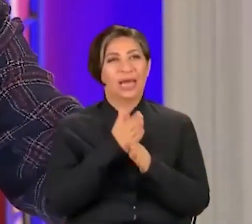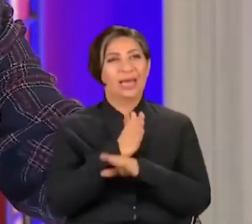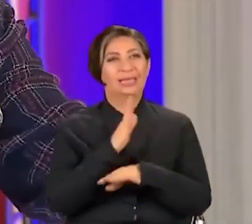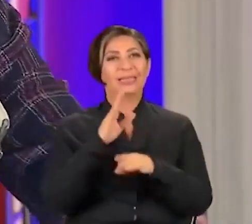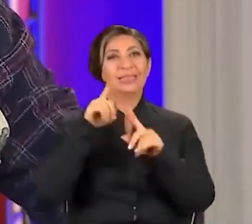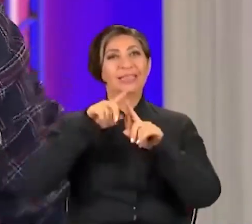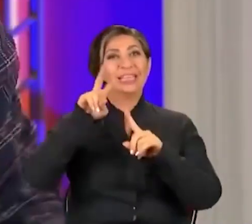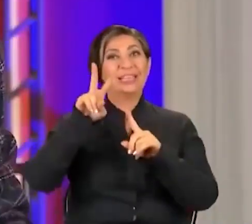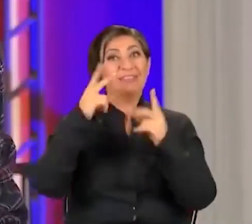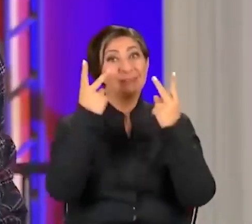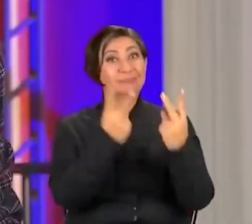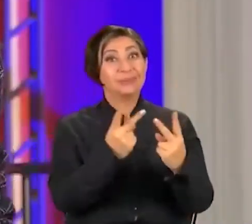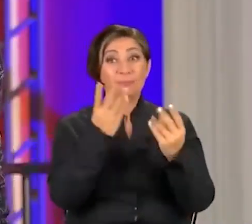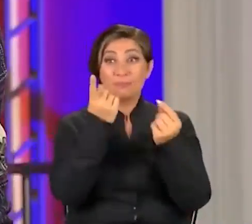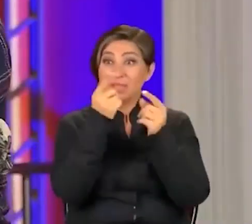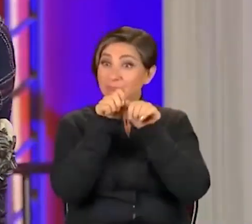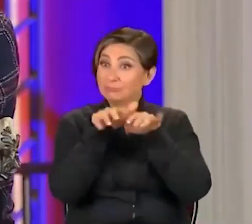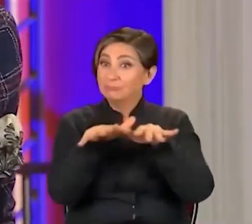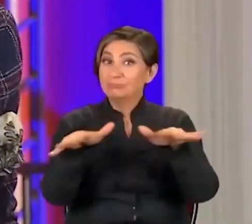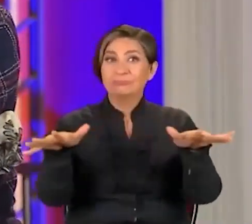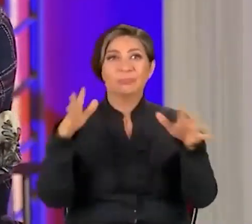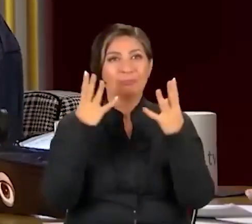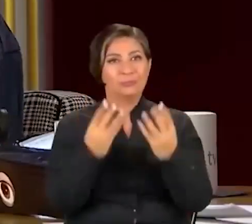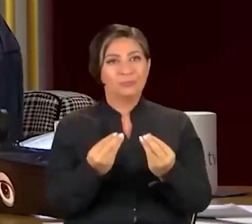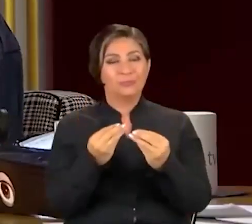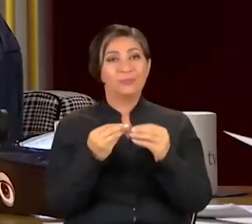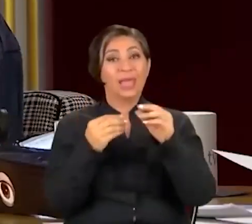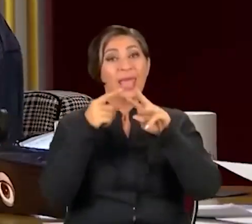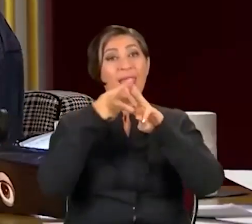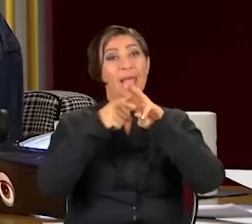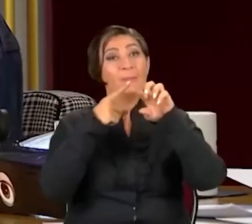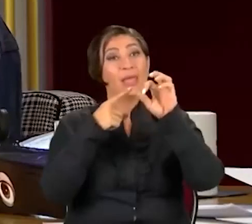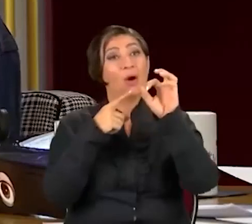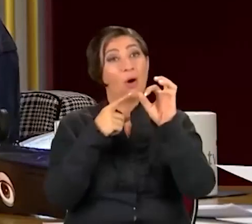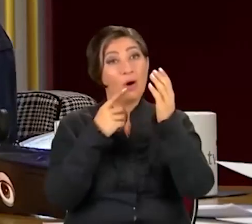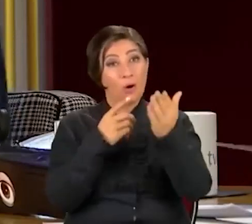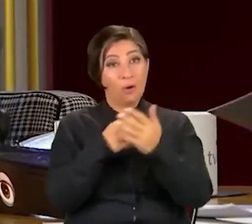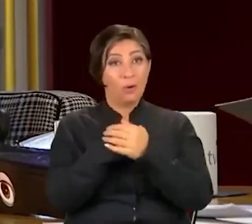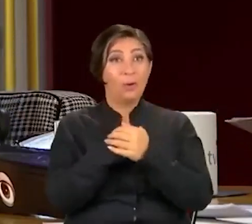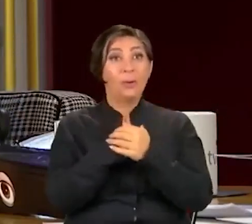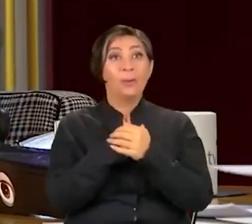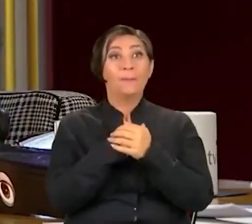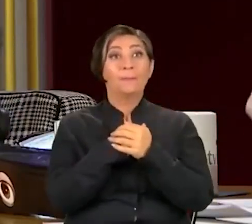Hakikaten televizyonculukta bir akım. APO benim